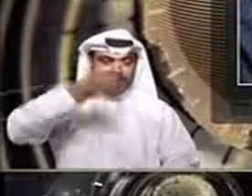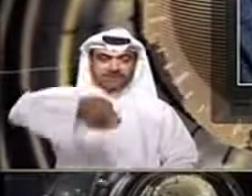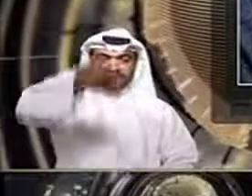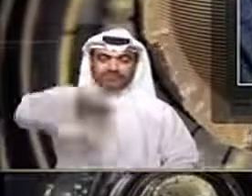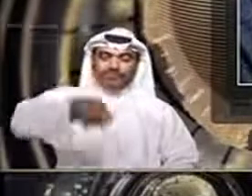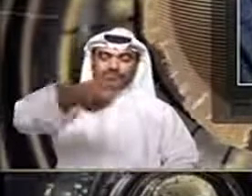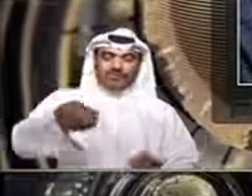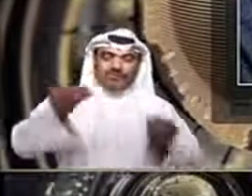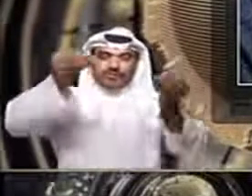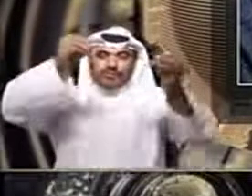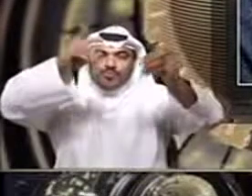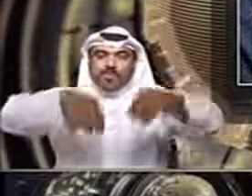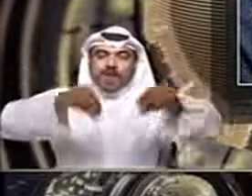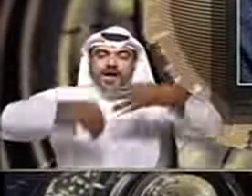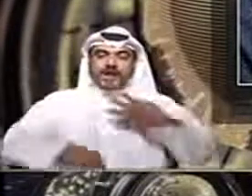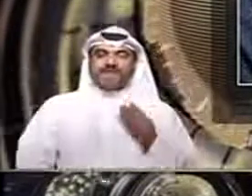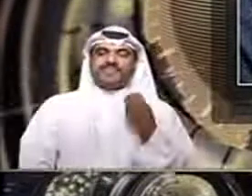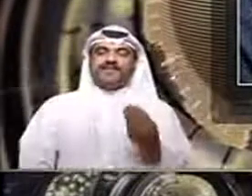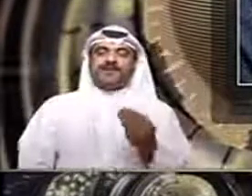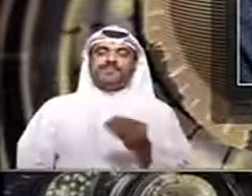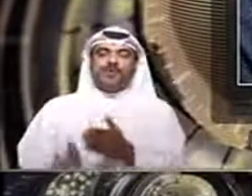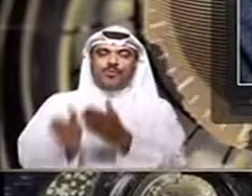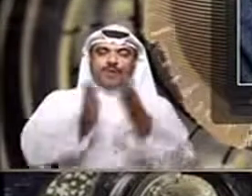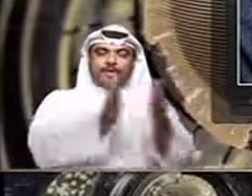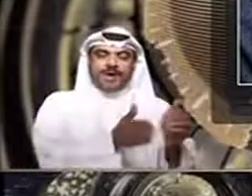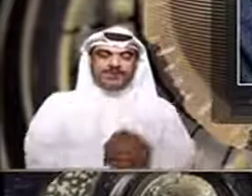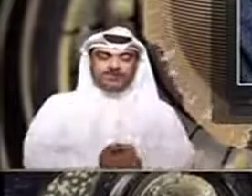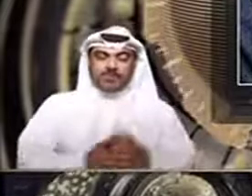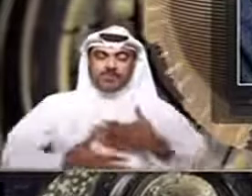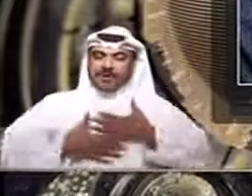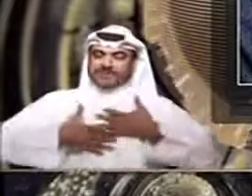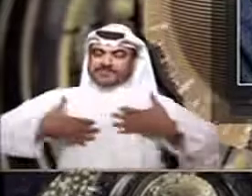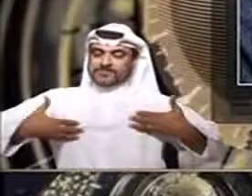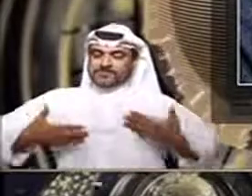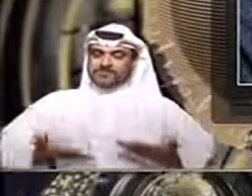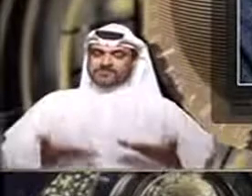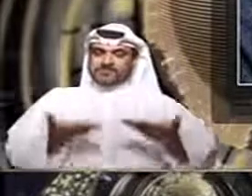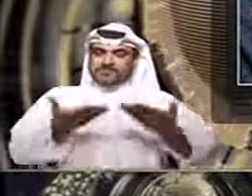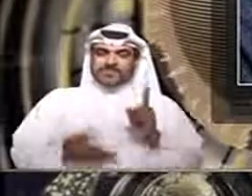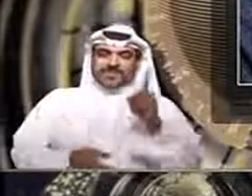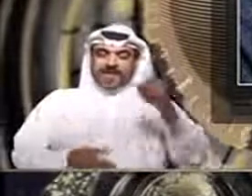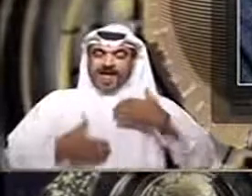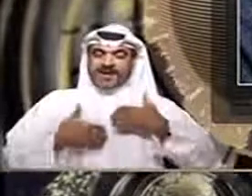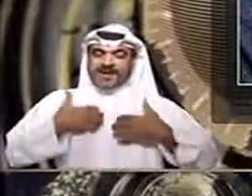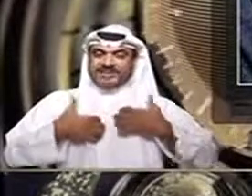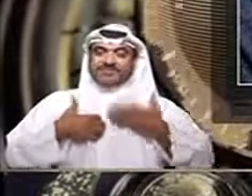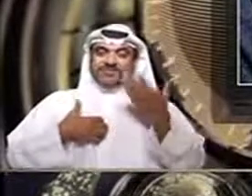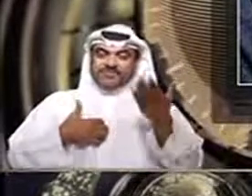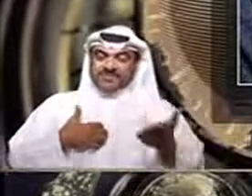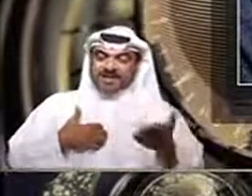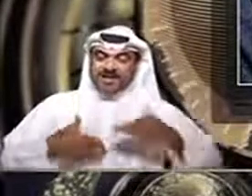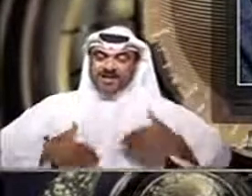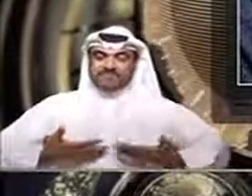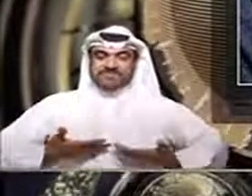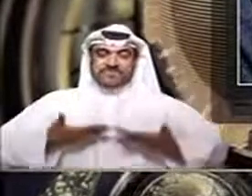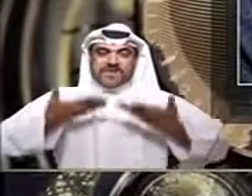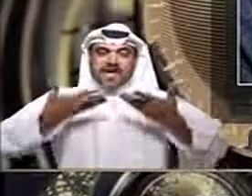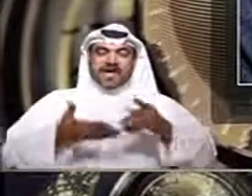الله مباركة طيبة وبعد بمزيد الفخر والاعتزاز التي نستشعرها ونفتخر بها من